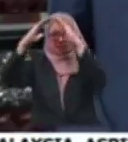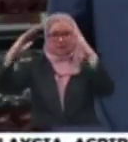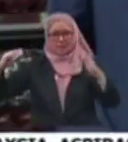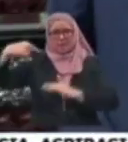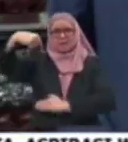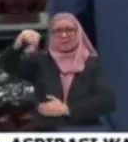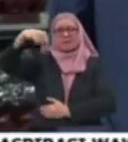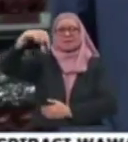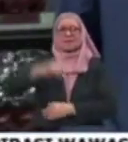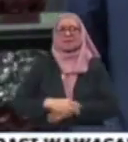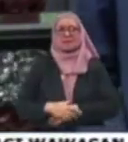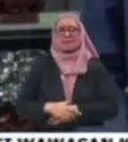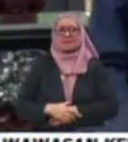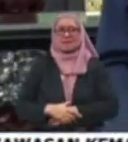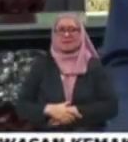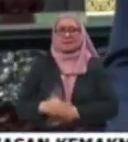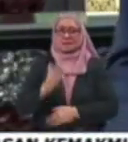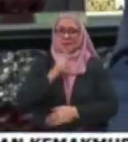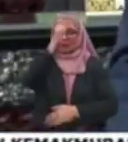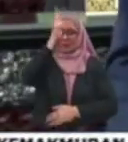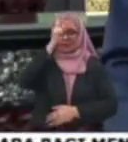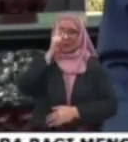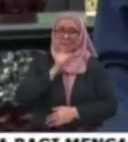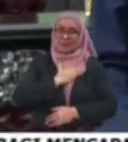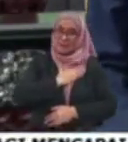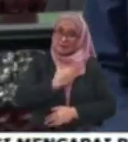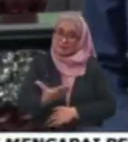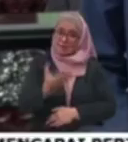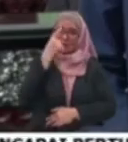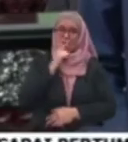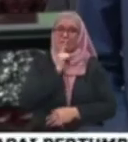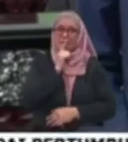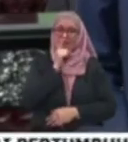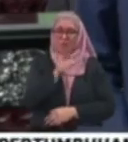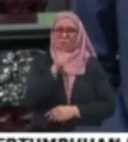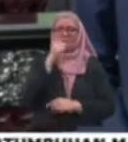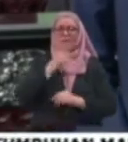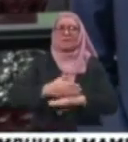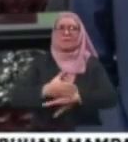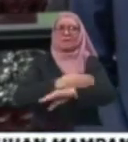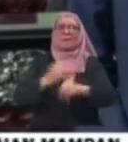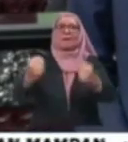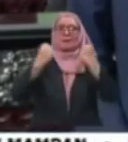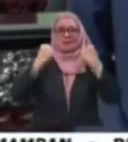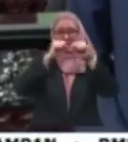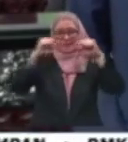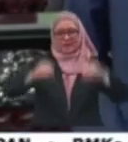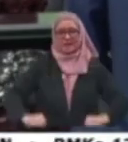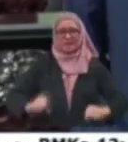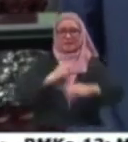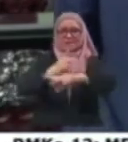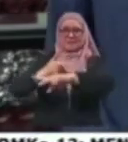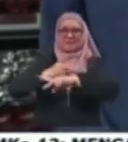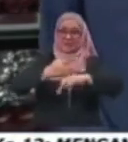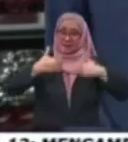Kerajaan kekal komited bagi memperkukuhkan sistem penjagaan kesihatan